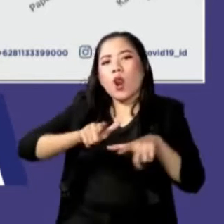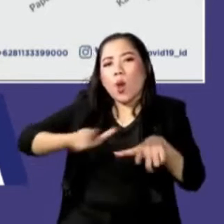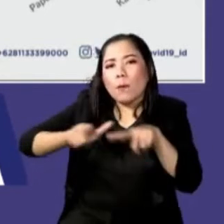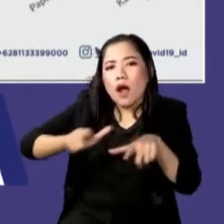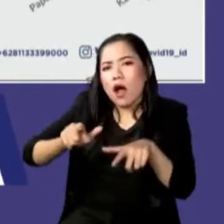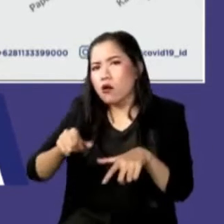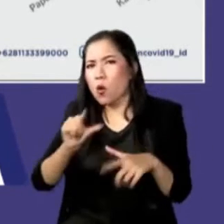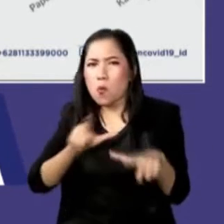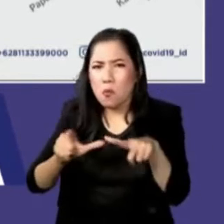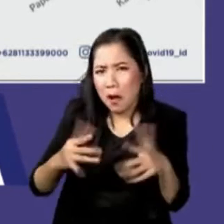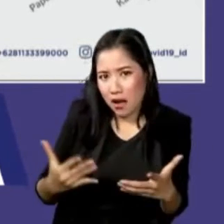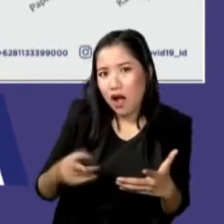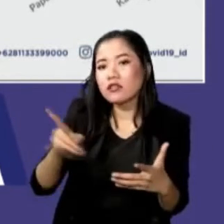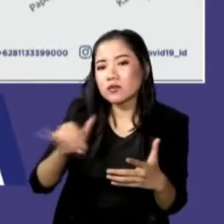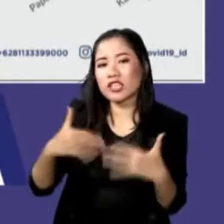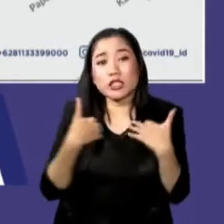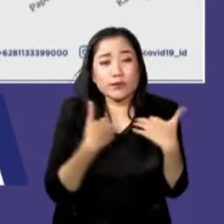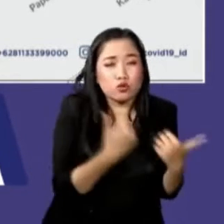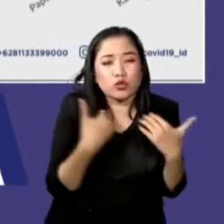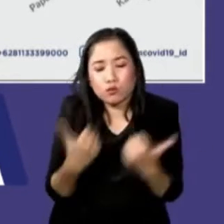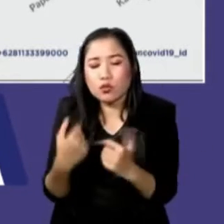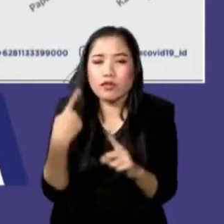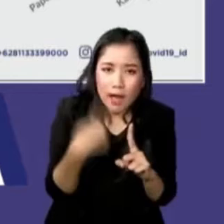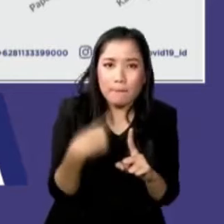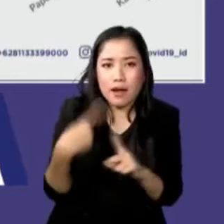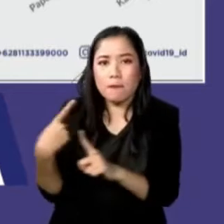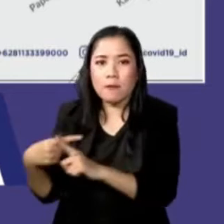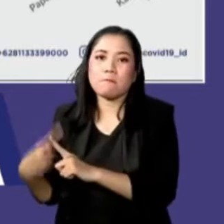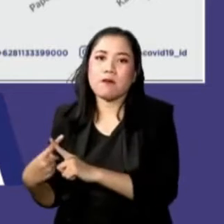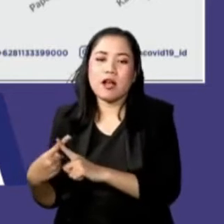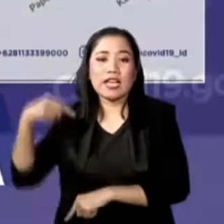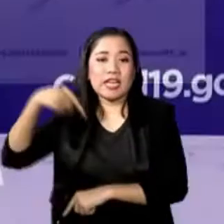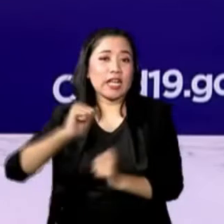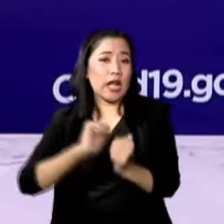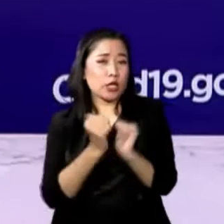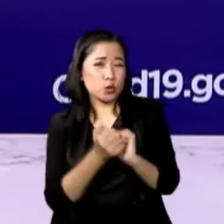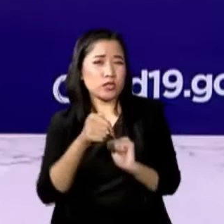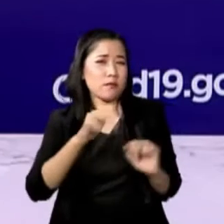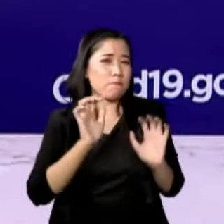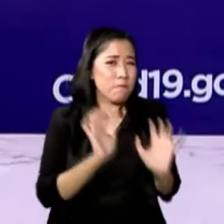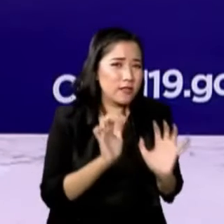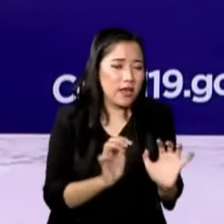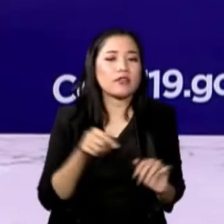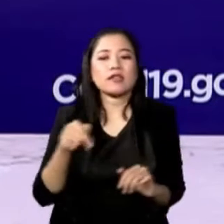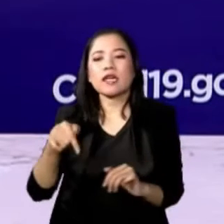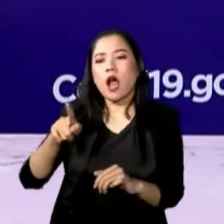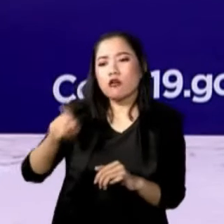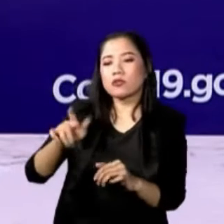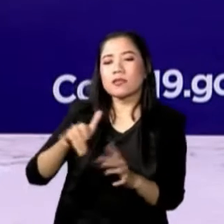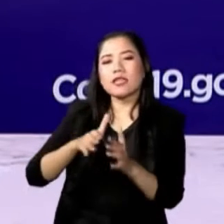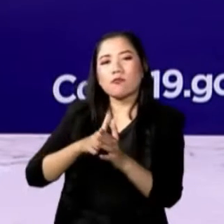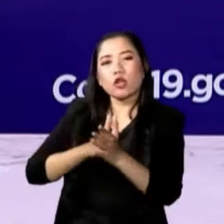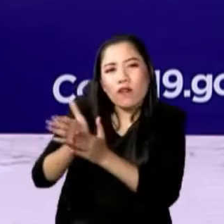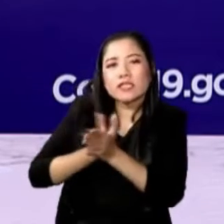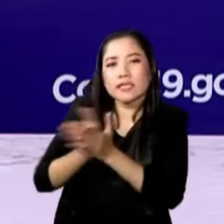kesembuhan. Dengan tingginya kasus aktif saat ini, maka hal ini seharusnya dijadikan motivasi untuk terus berupaya